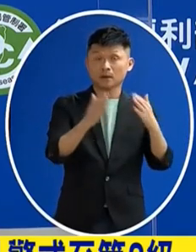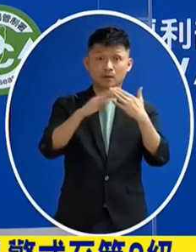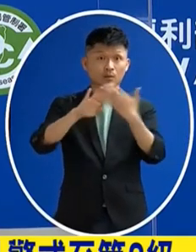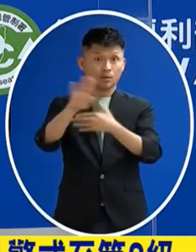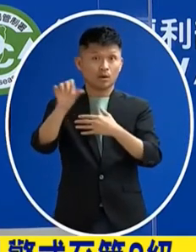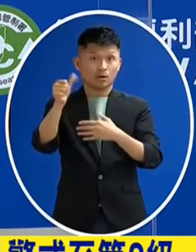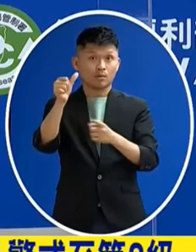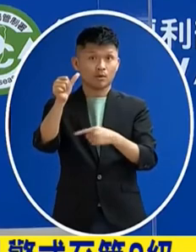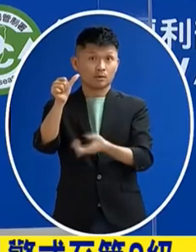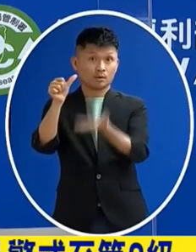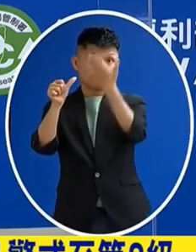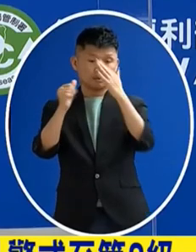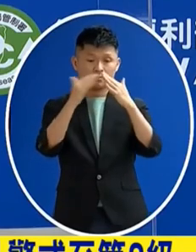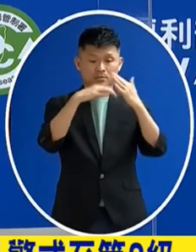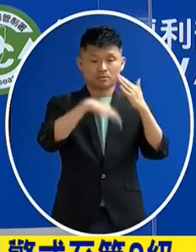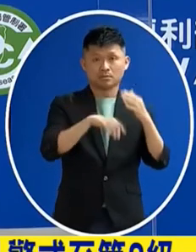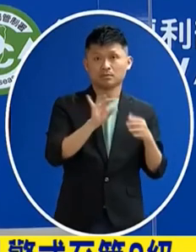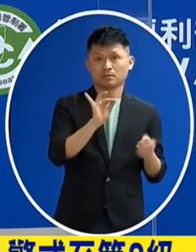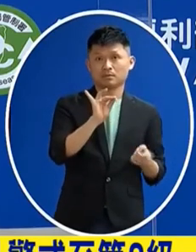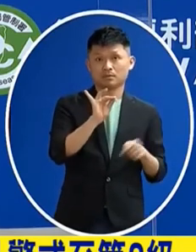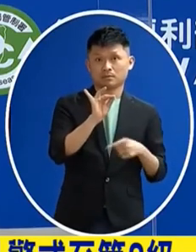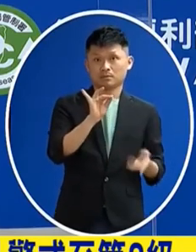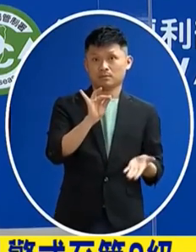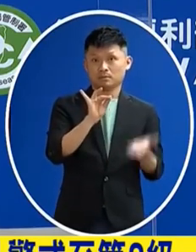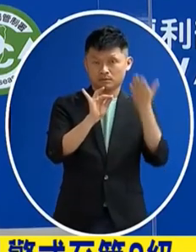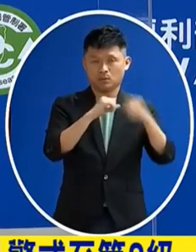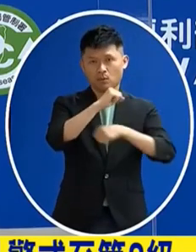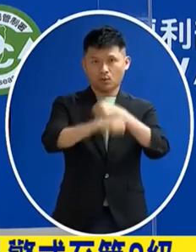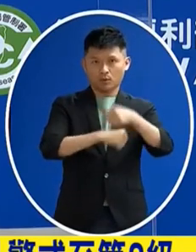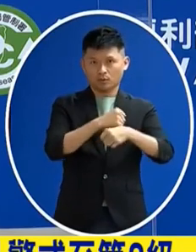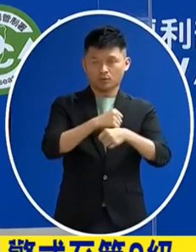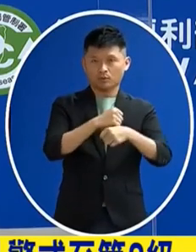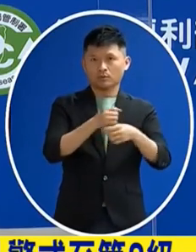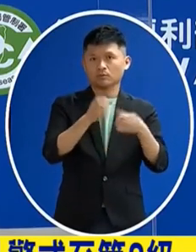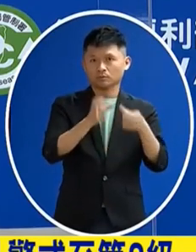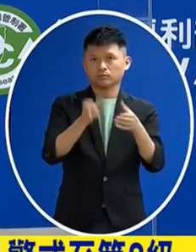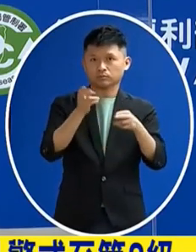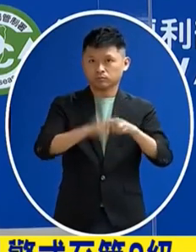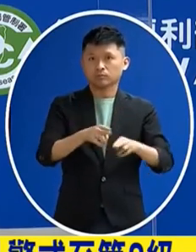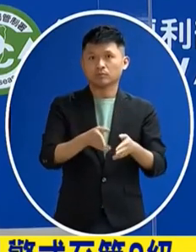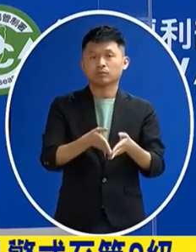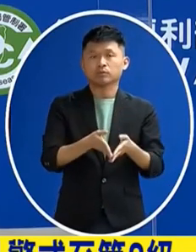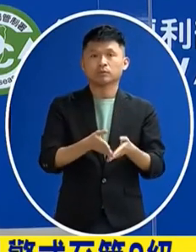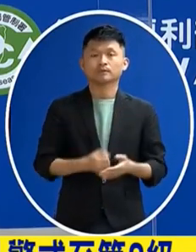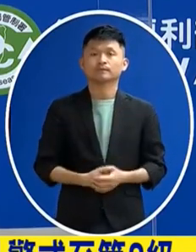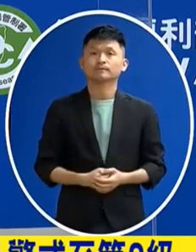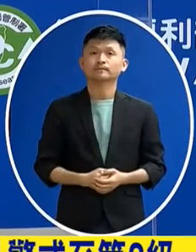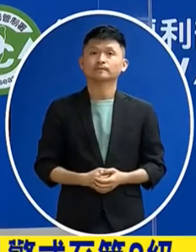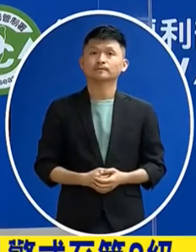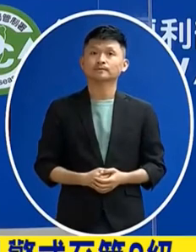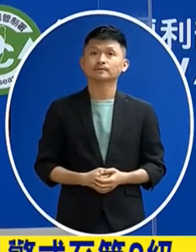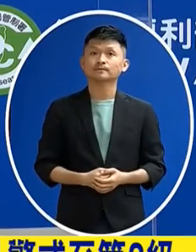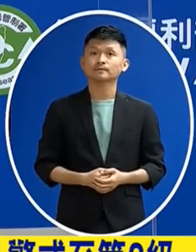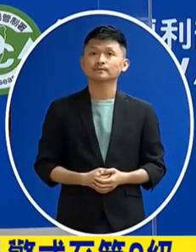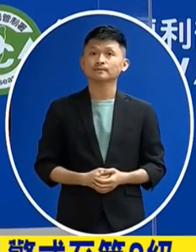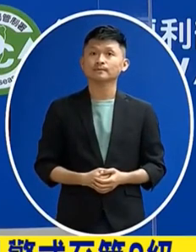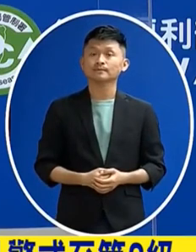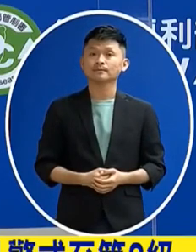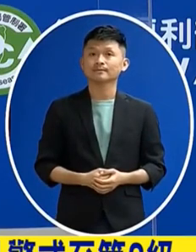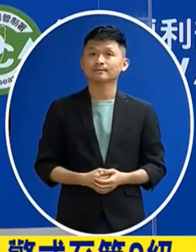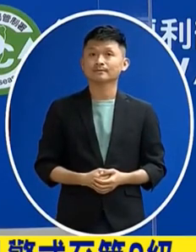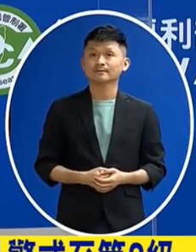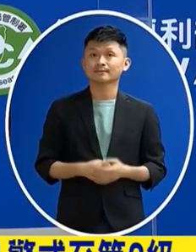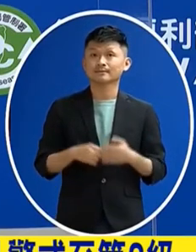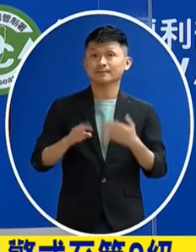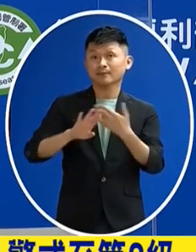室外500人以上、室内100人以上的集会活动。哦，就是原则上哈，这些